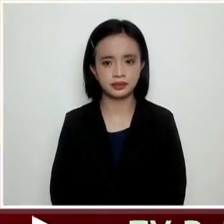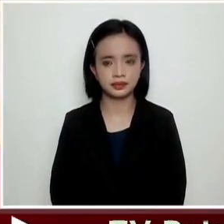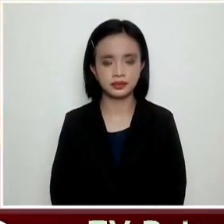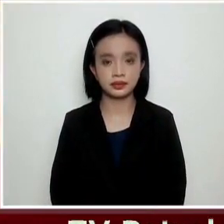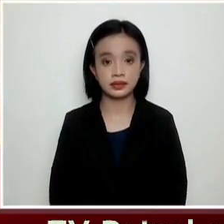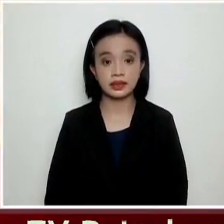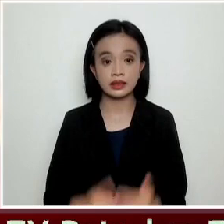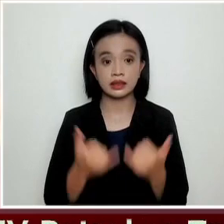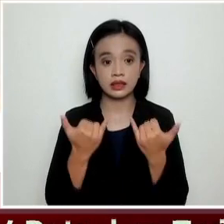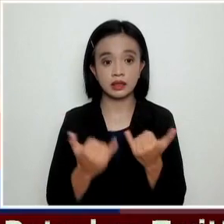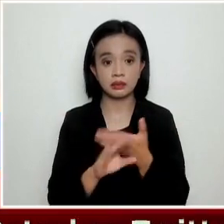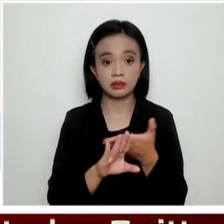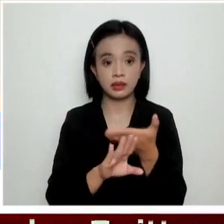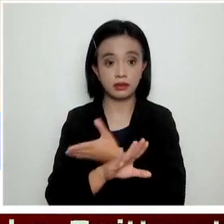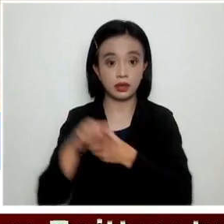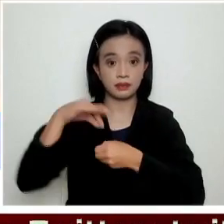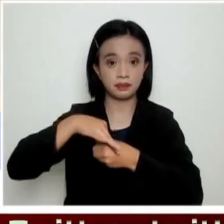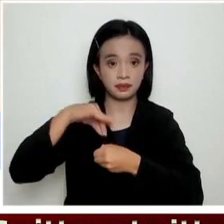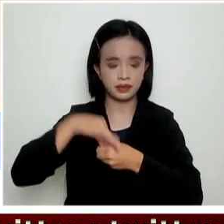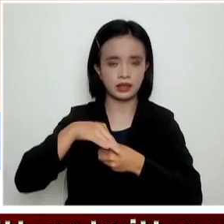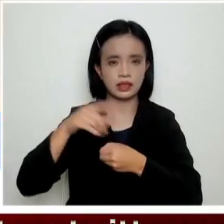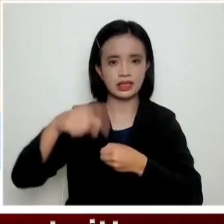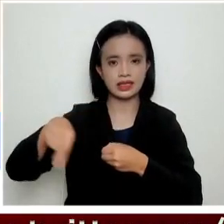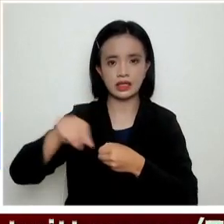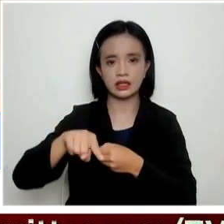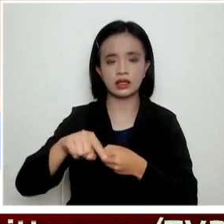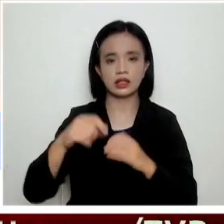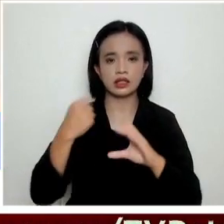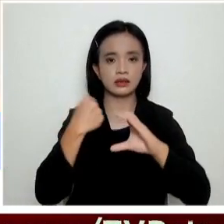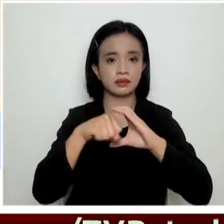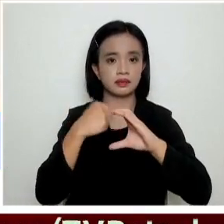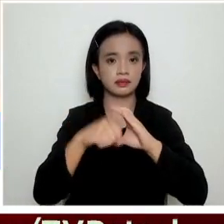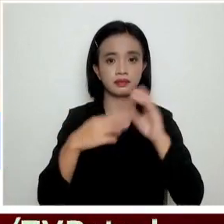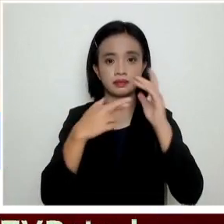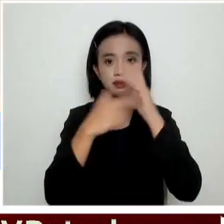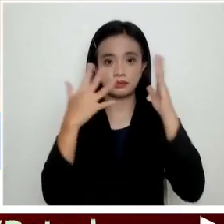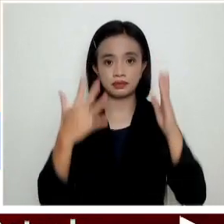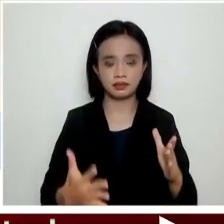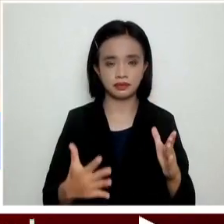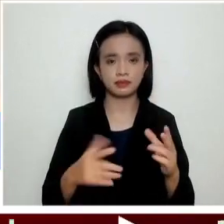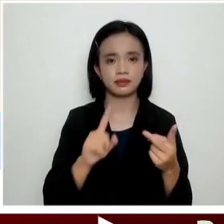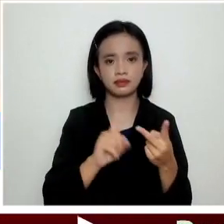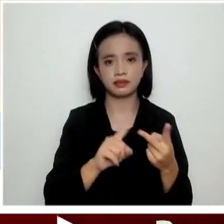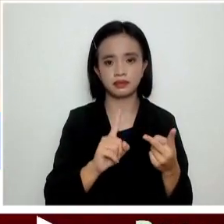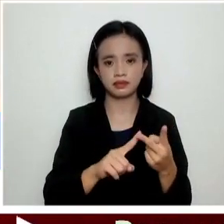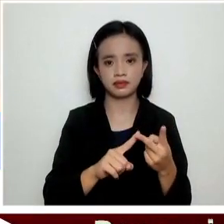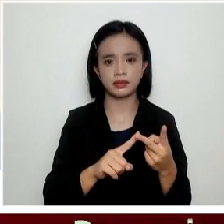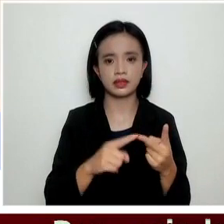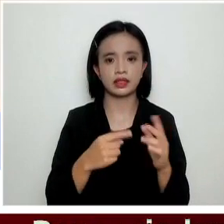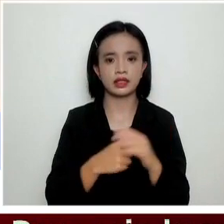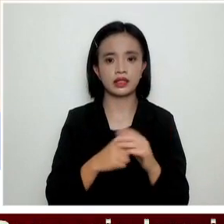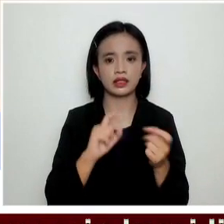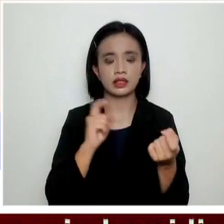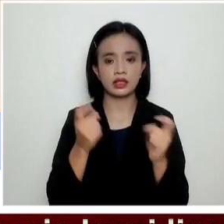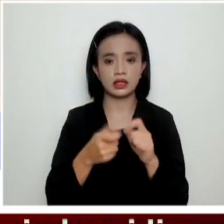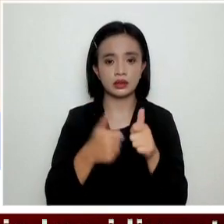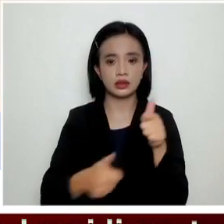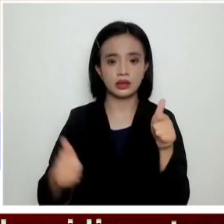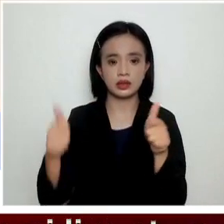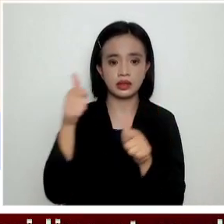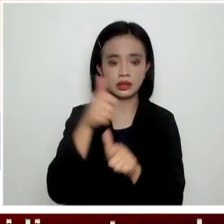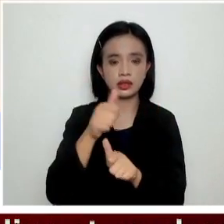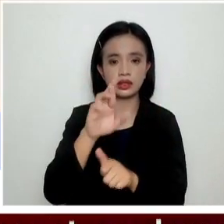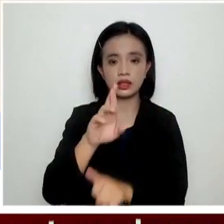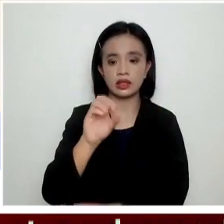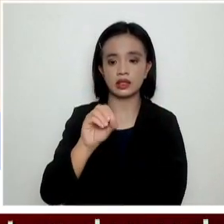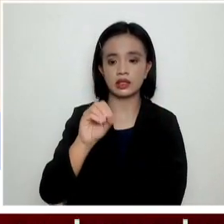Henry, bago pa man magbotohan, inanawagan na sila Camarines Sur Representative L. Ray Villafuerte at House Committee on Constitutional Amendments Chair Rufus Rodriguez sa mga